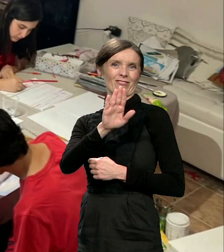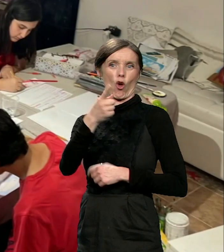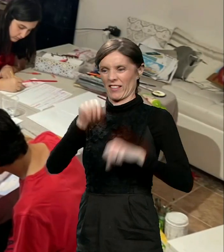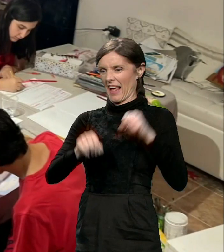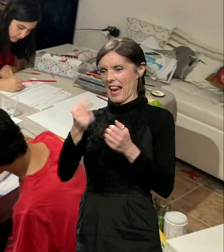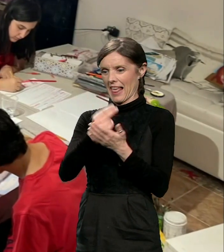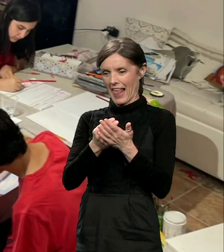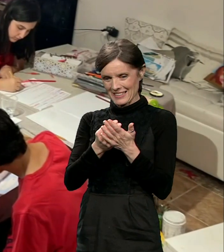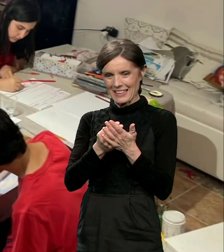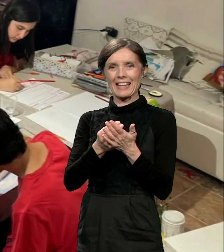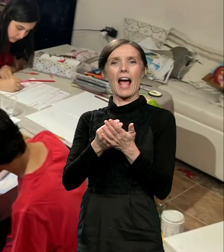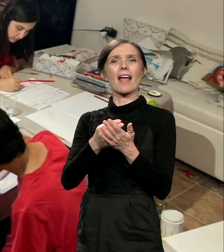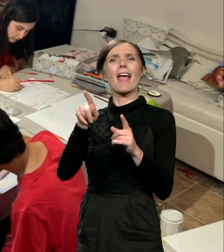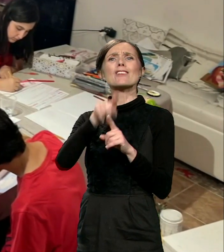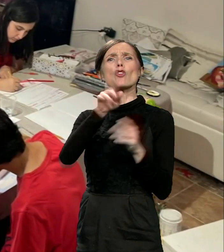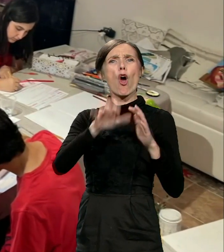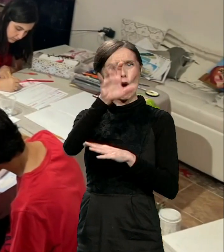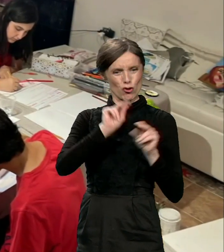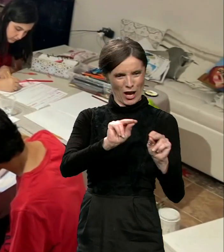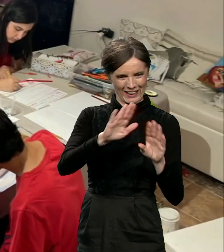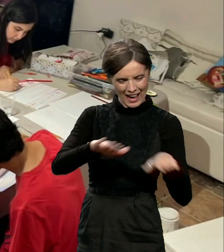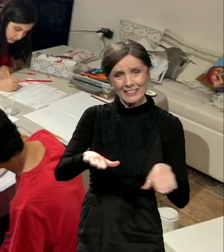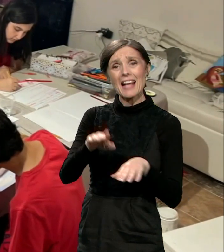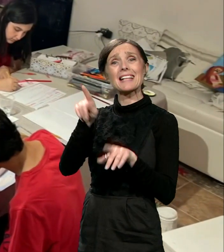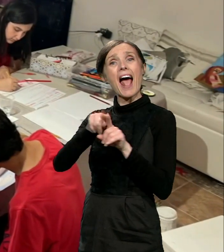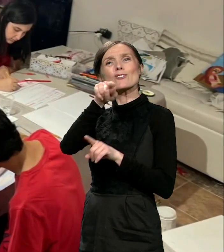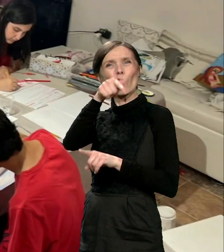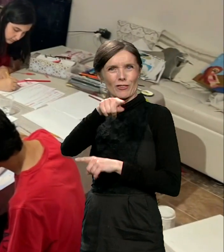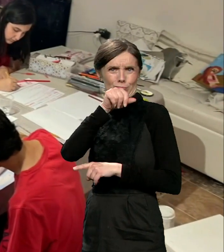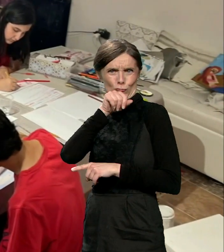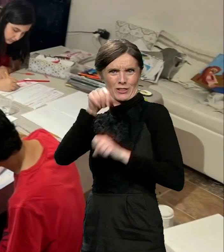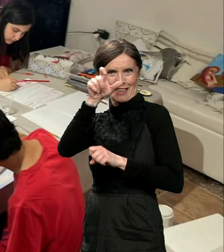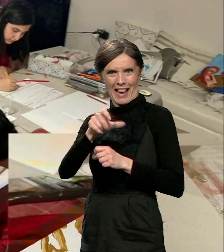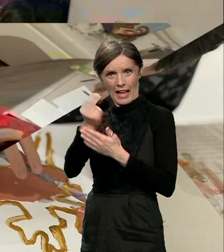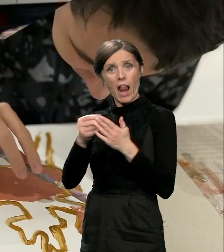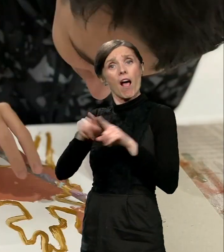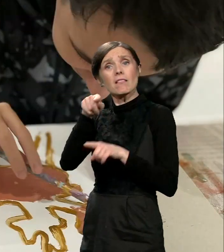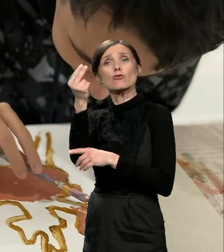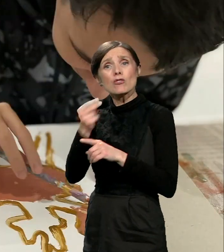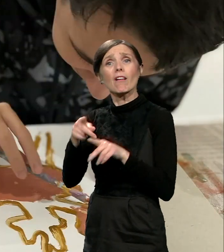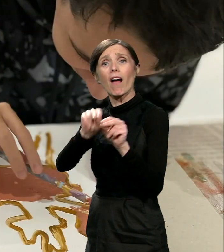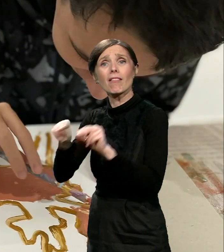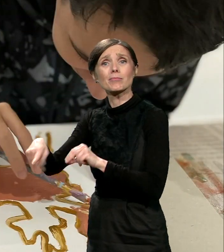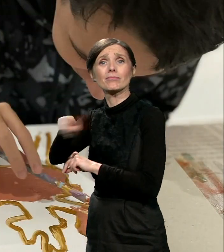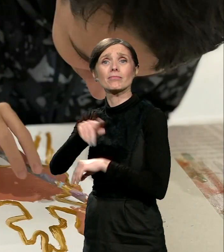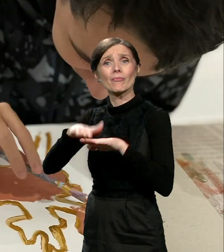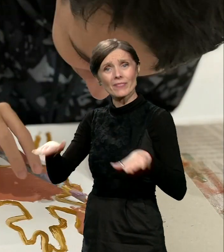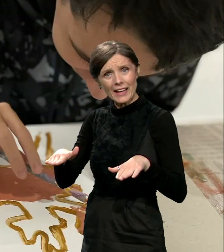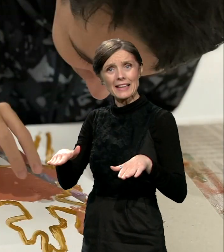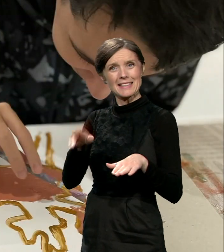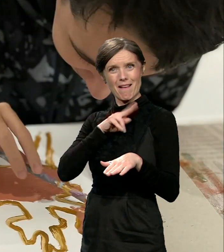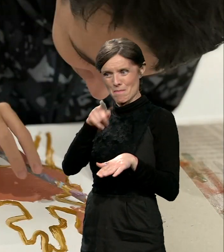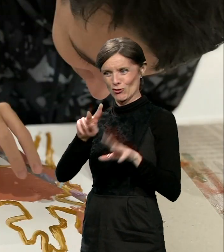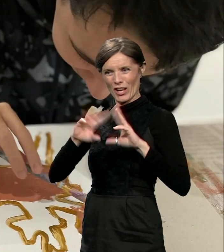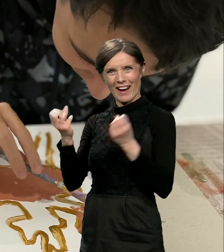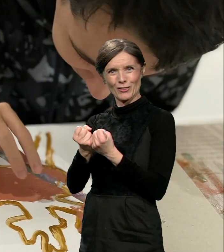na ovu decu. Znači ti, između ostalog, radiš i radionice sa njima, slikarske radionice. Zanima me, šta je ono što ti